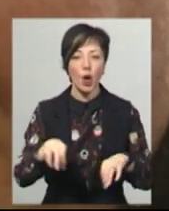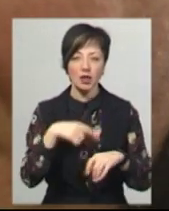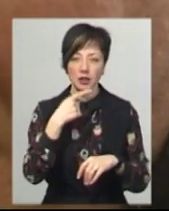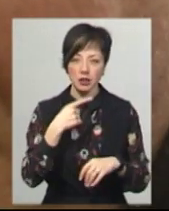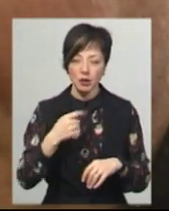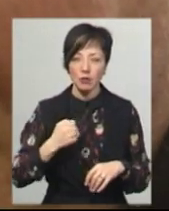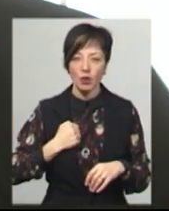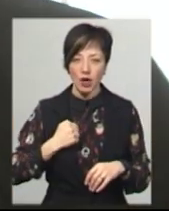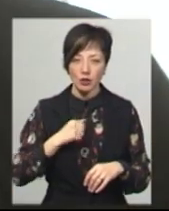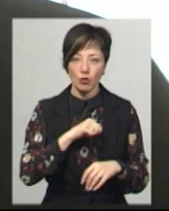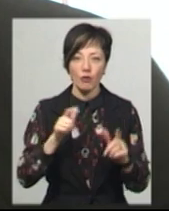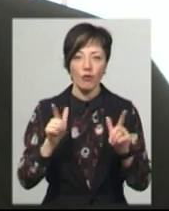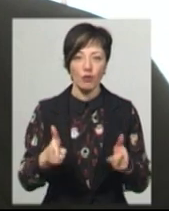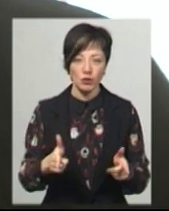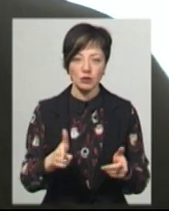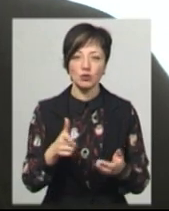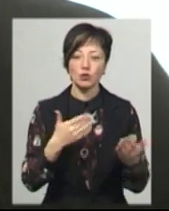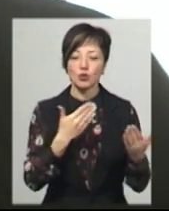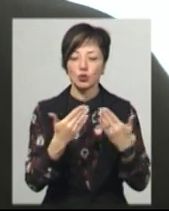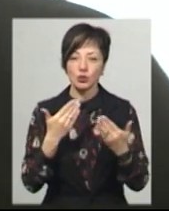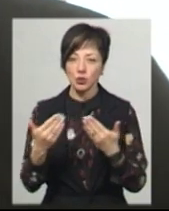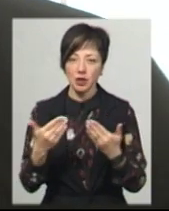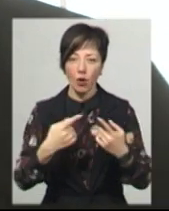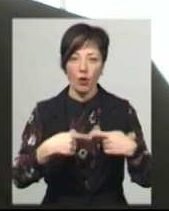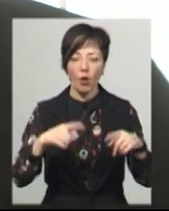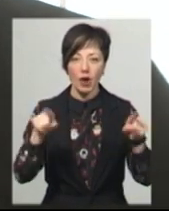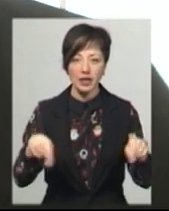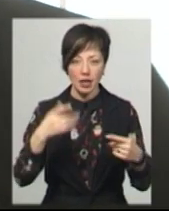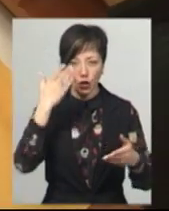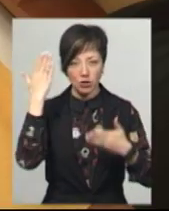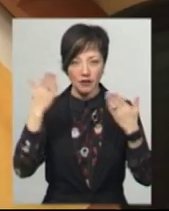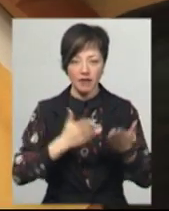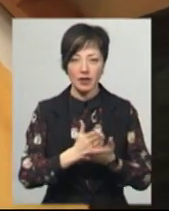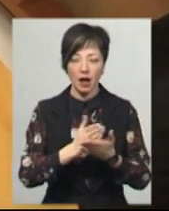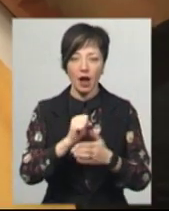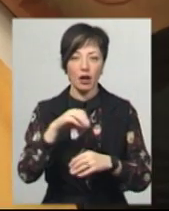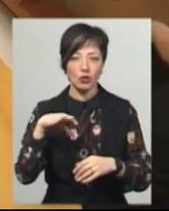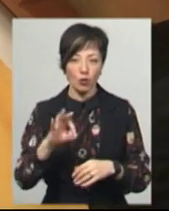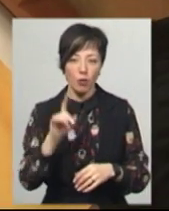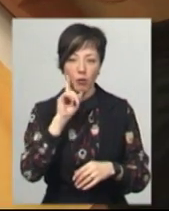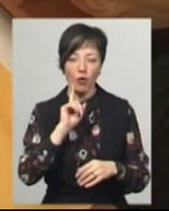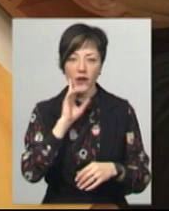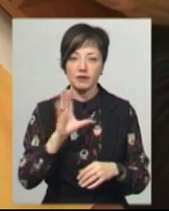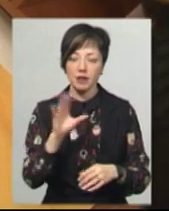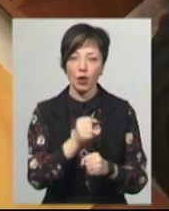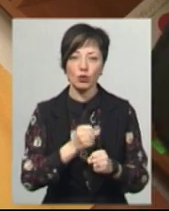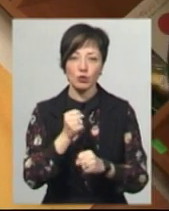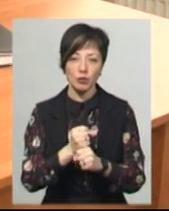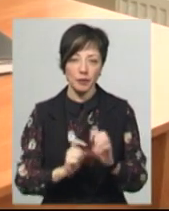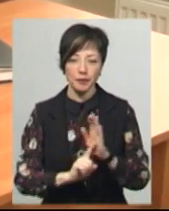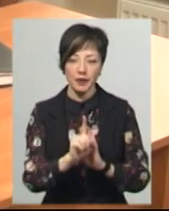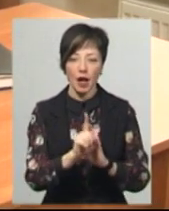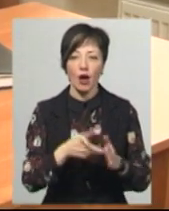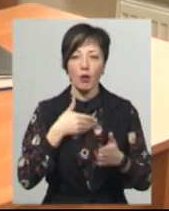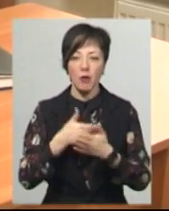Зозуля, боєць доброволець з позивним «Боксер», стосується організації дозвілля ветеранів АТО і ООС. Та поки все в стадії розробки. Чоловік розповідає, взявся